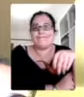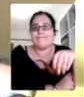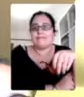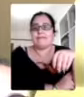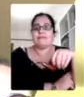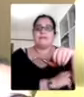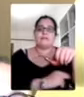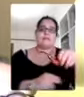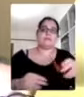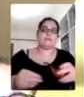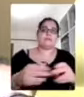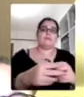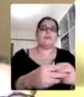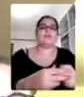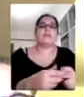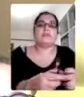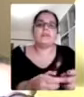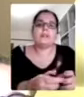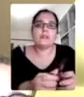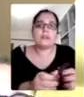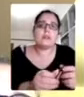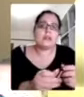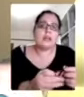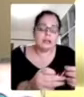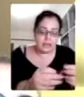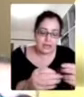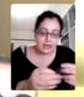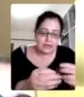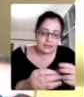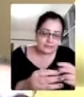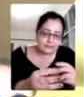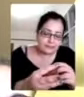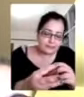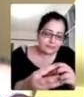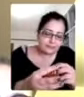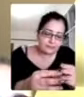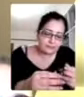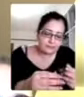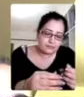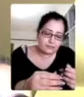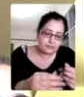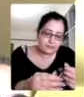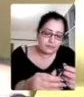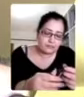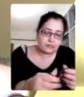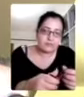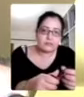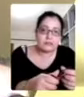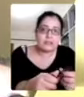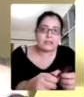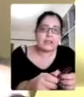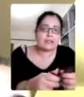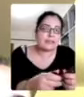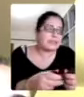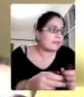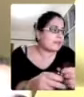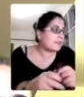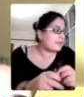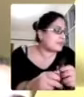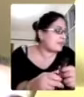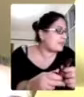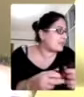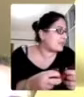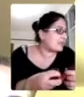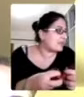genelde pek oynanması bana sağlıklı gelmiyor ama Aynen. memnunsanız aynen devam. Yani ben de